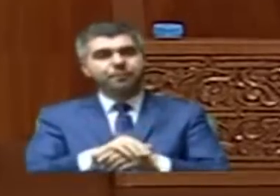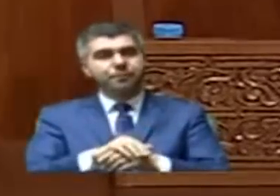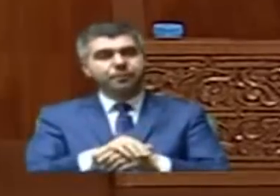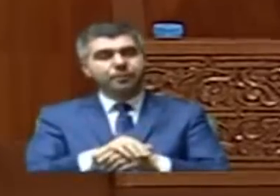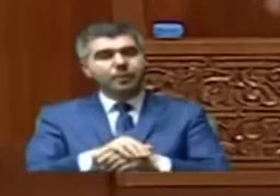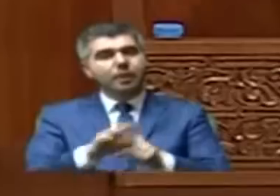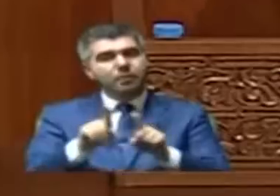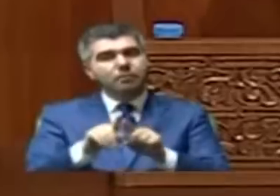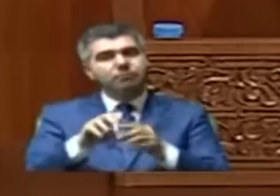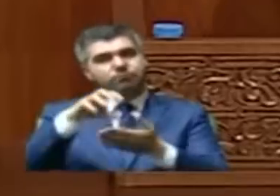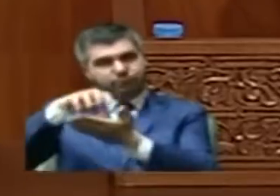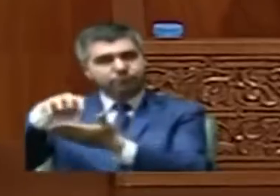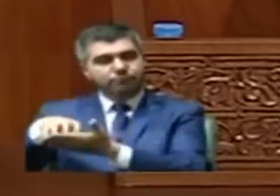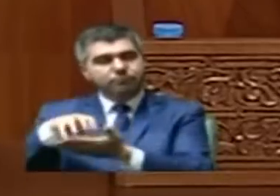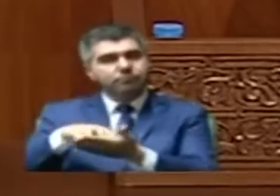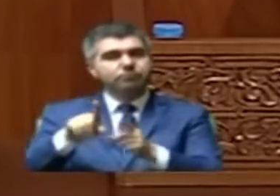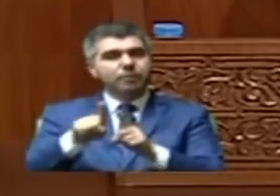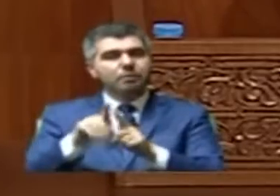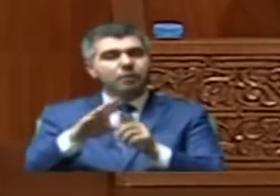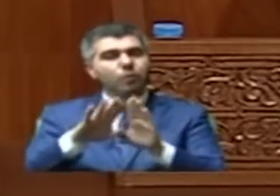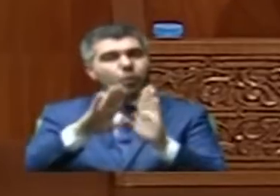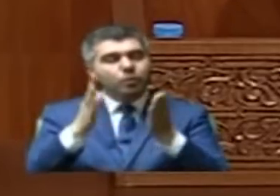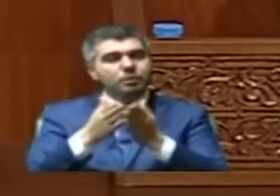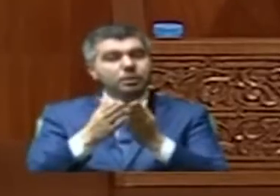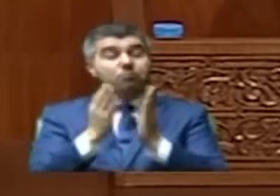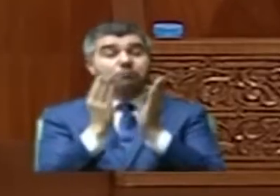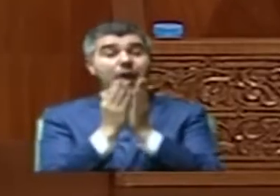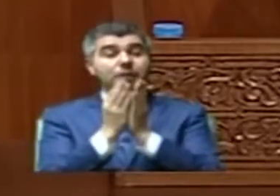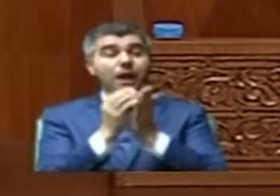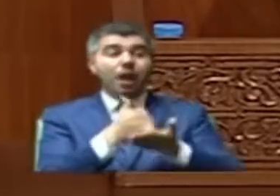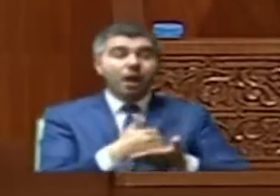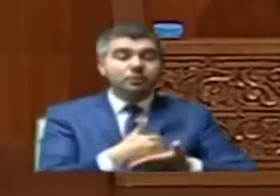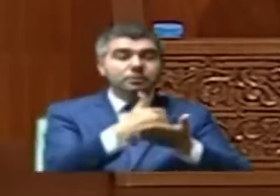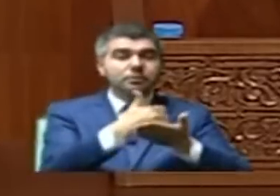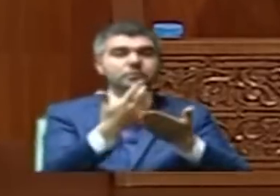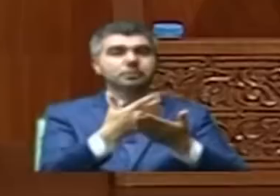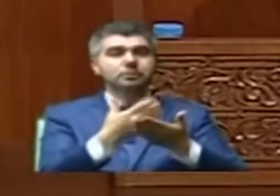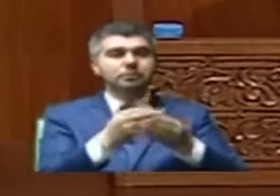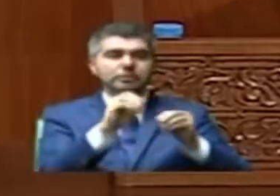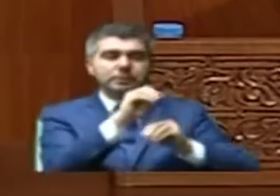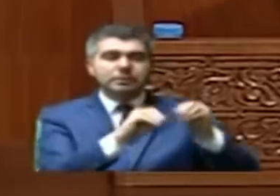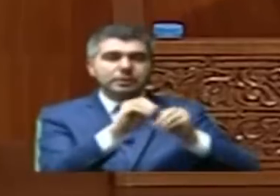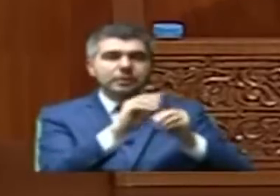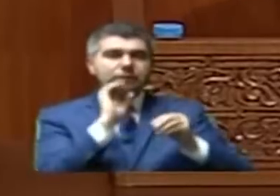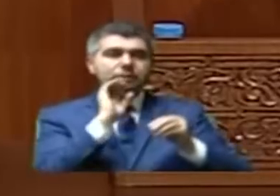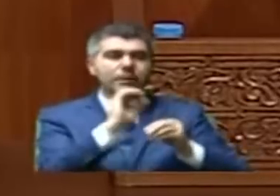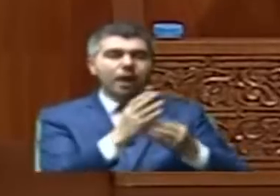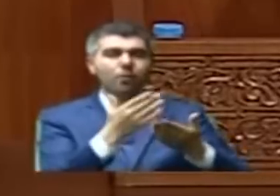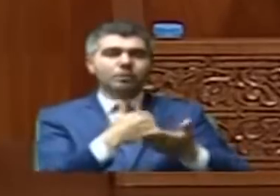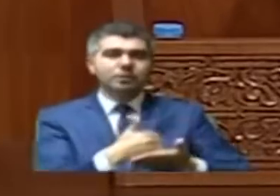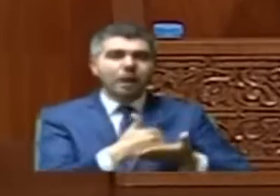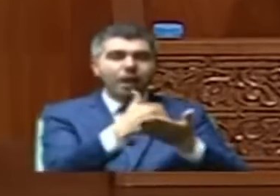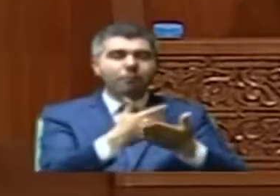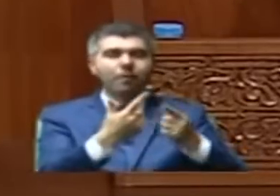هو مفرقة على دول أكثر اللي هي جامعية، ولكن الدعم المدرسي اللي كنا كنهدفوا فيه إلى تحصين التعليم ديال المغاربة ودعمهم،